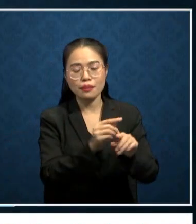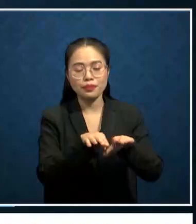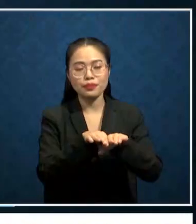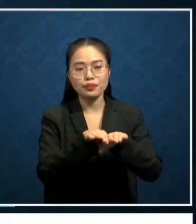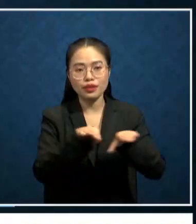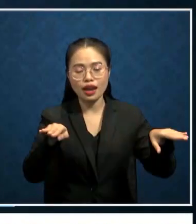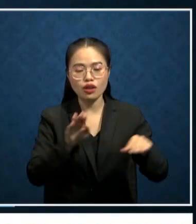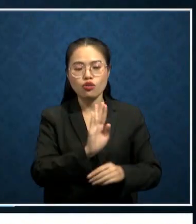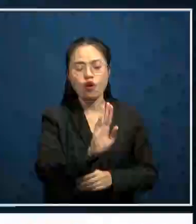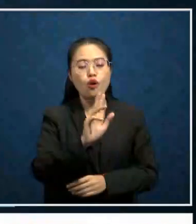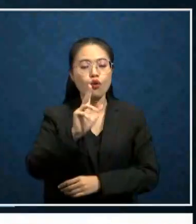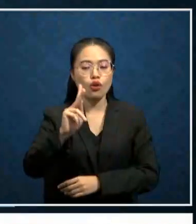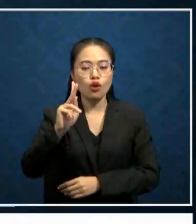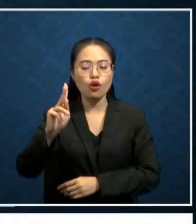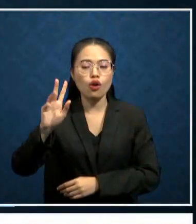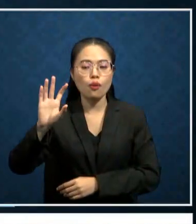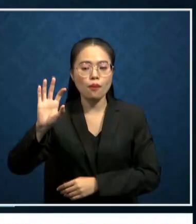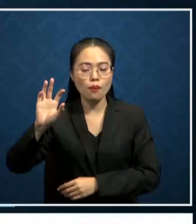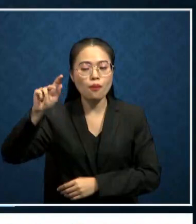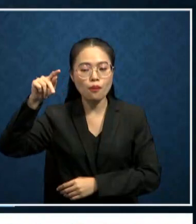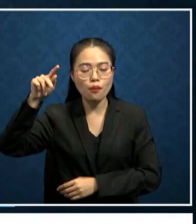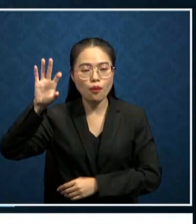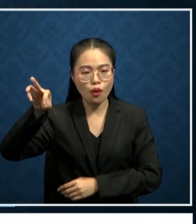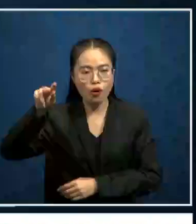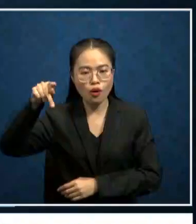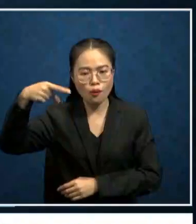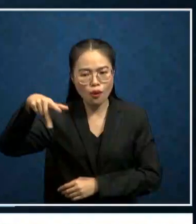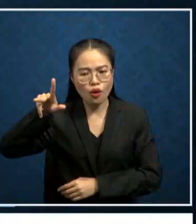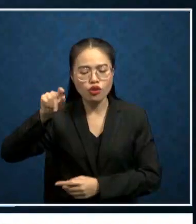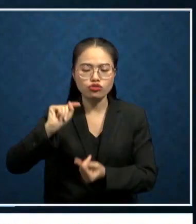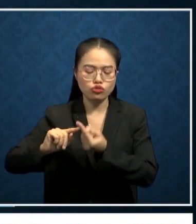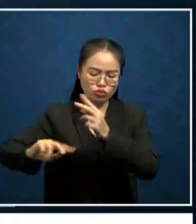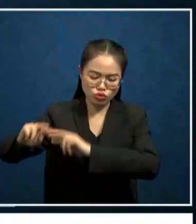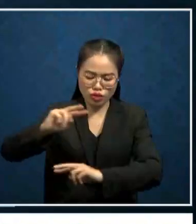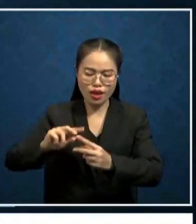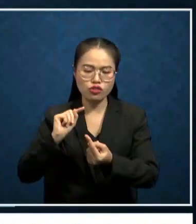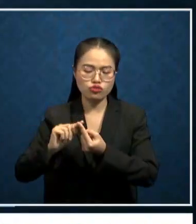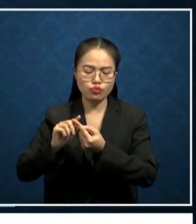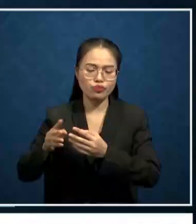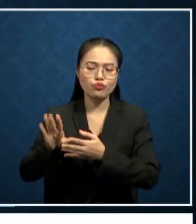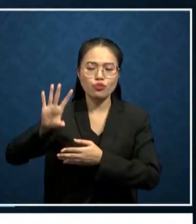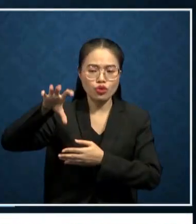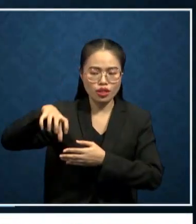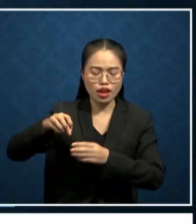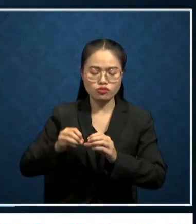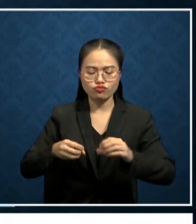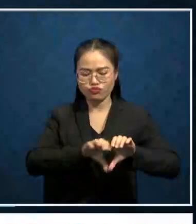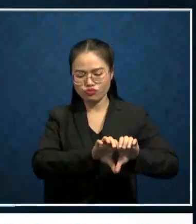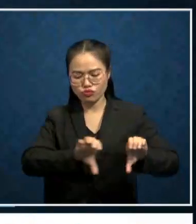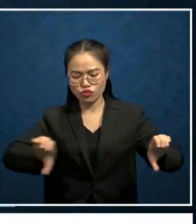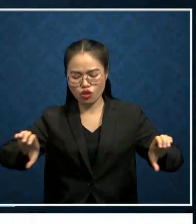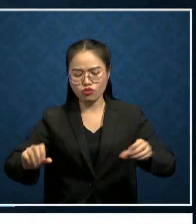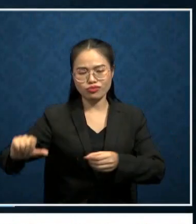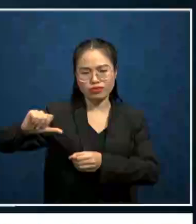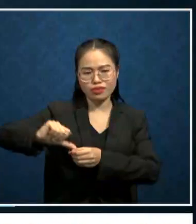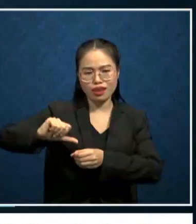ของกกพนะครับว่าด้วยหลักเกณฑ์การกำกับดูแลผู้บริหารระบบส่งและศูนย์ควบคุมการส่งกาซ